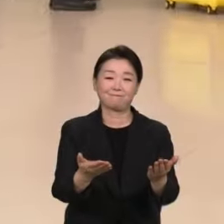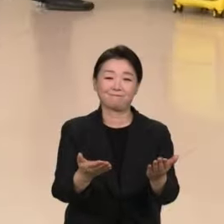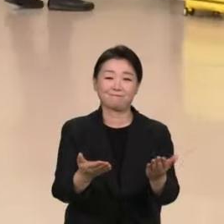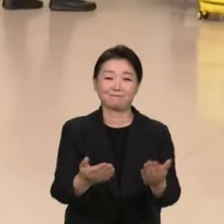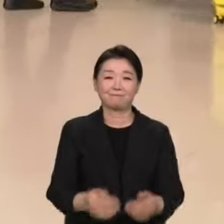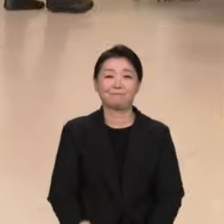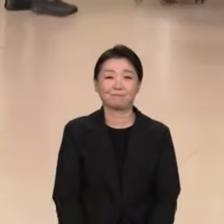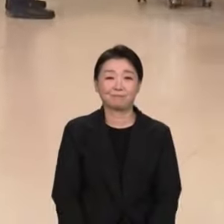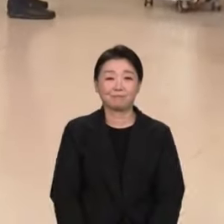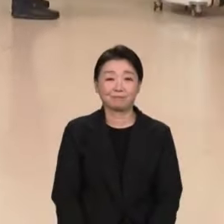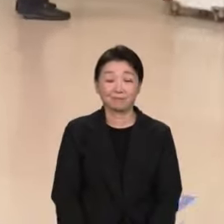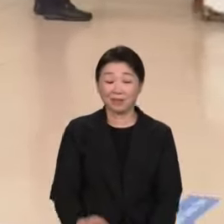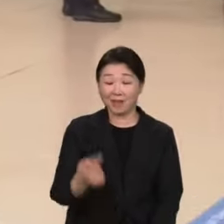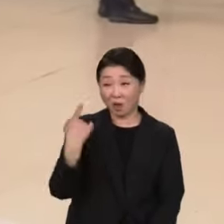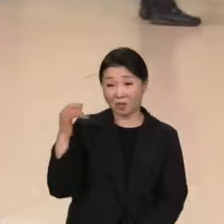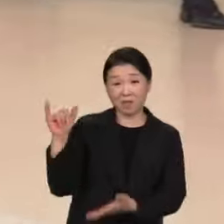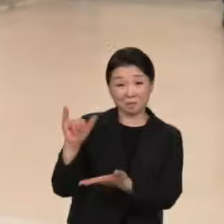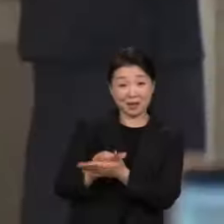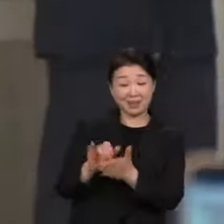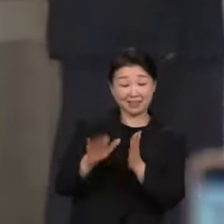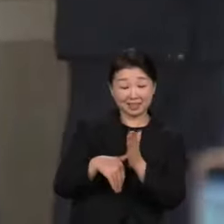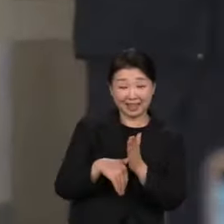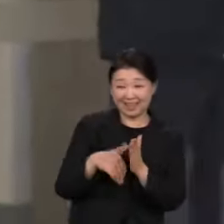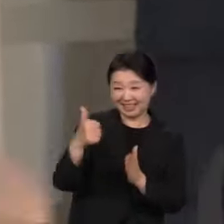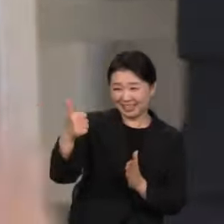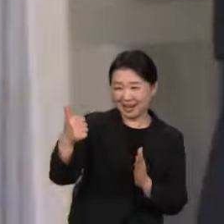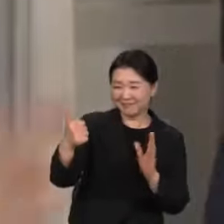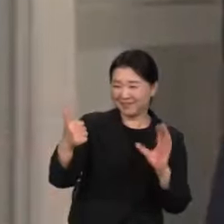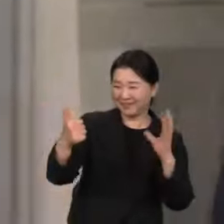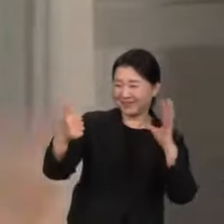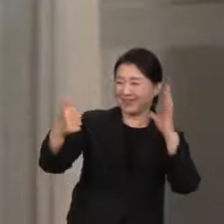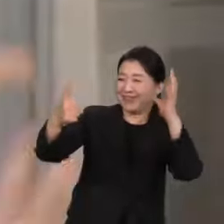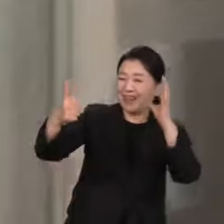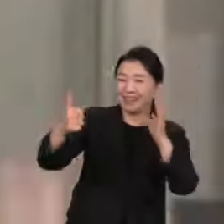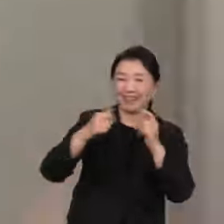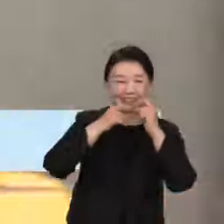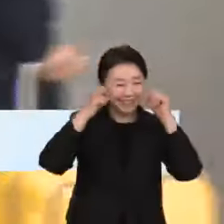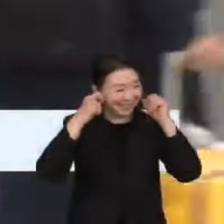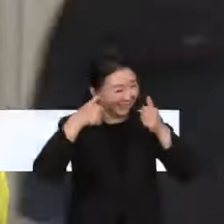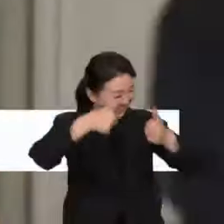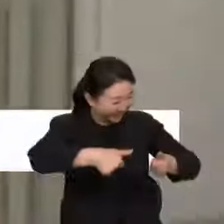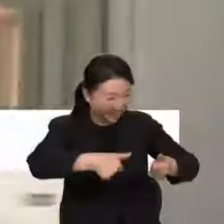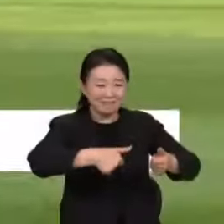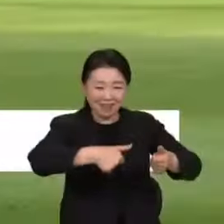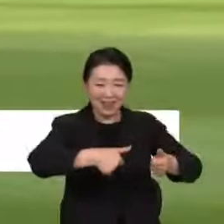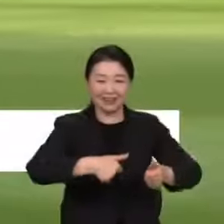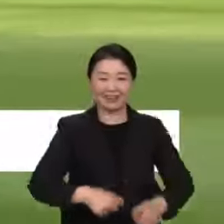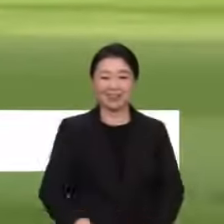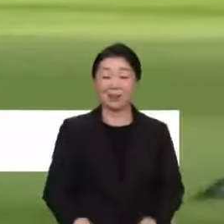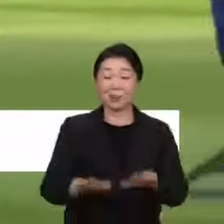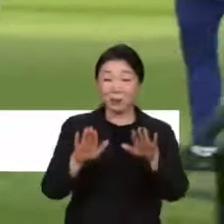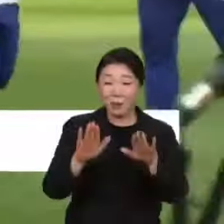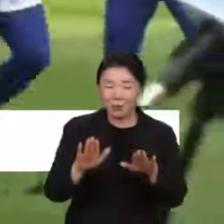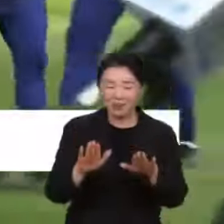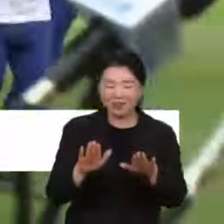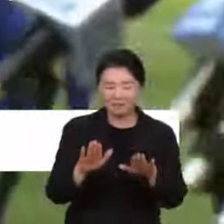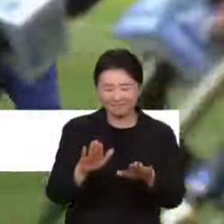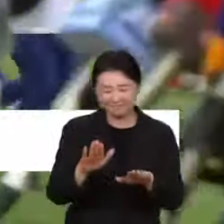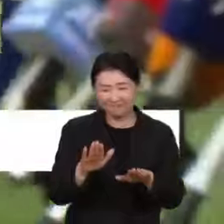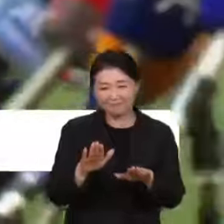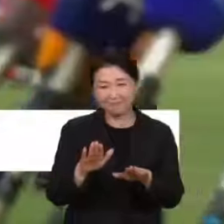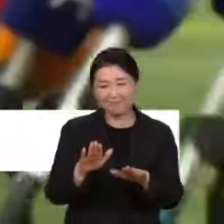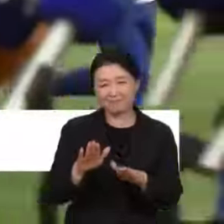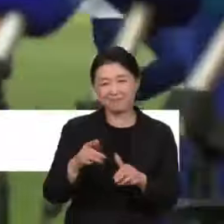말씀을 어제 귀국에서 자신을 응원하러 나온 팬들에게 하게 웃으며 인사했던 이이는 오늘은 쓴소리를 보냈던